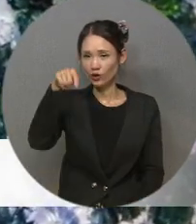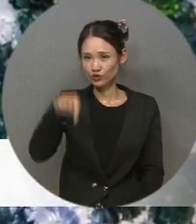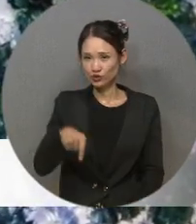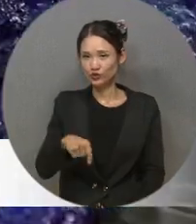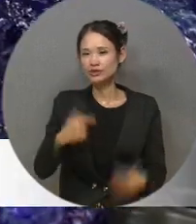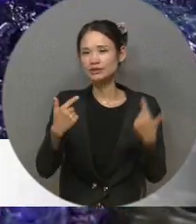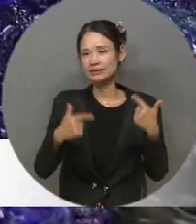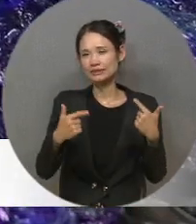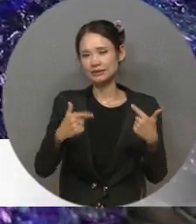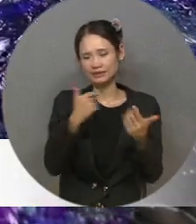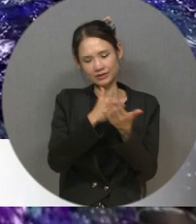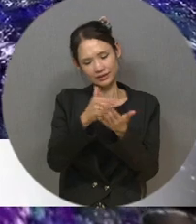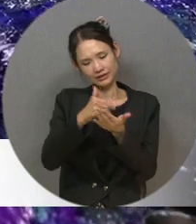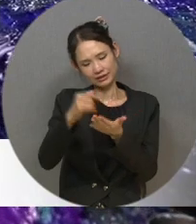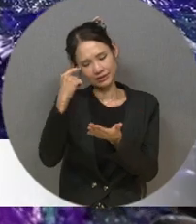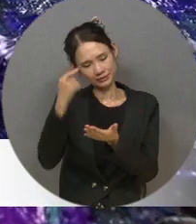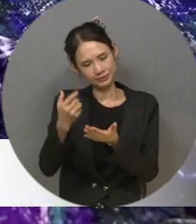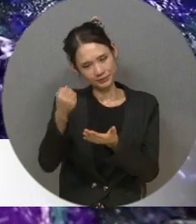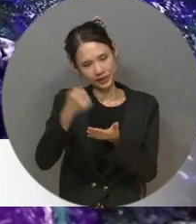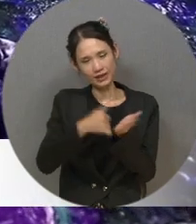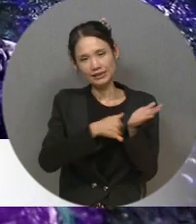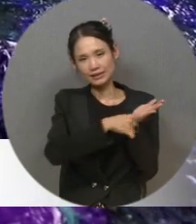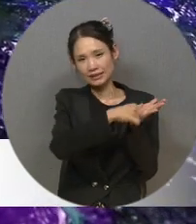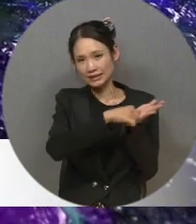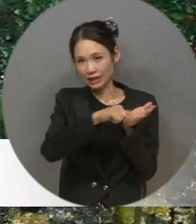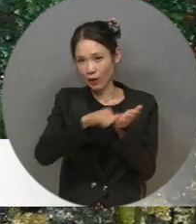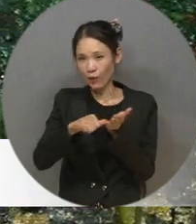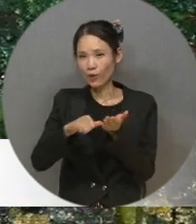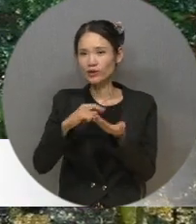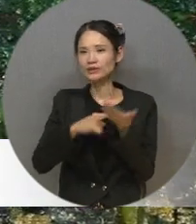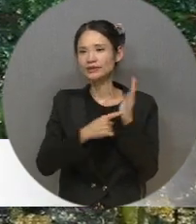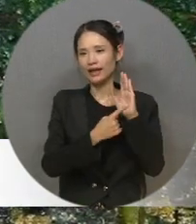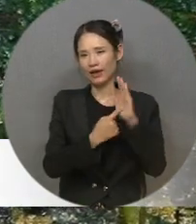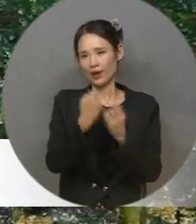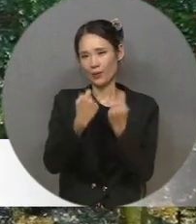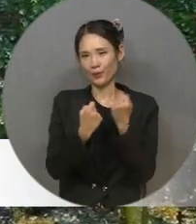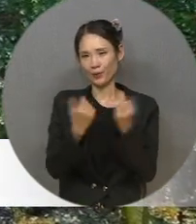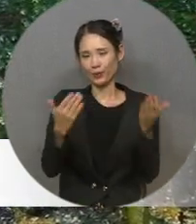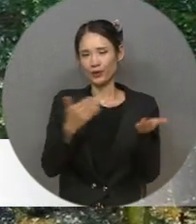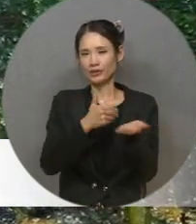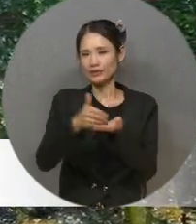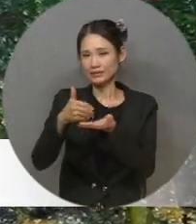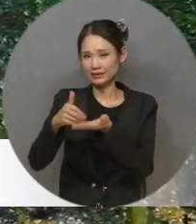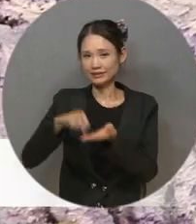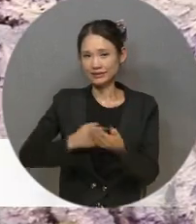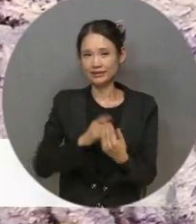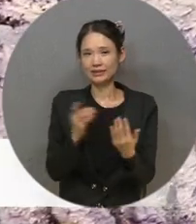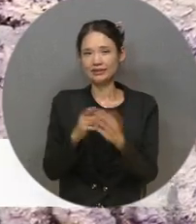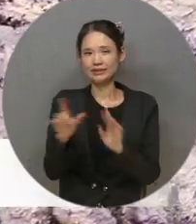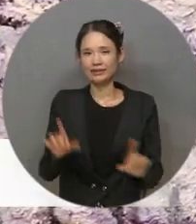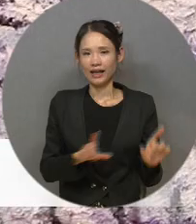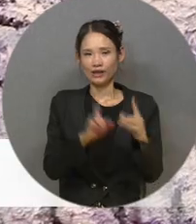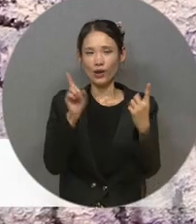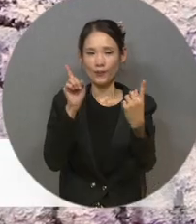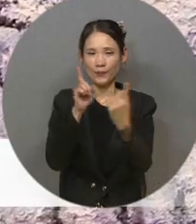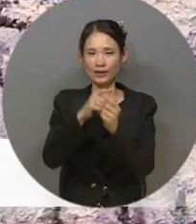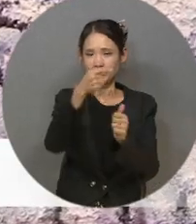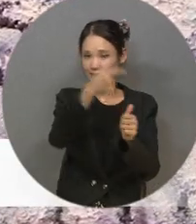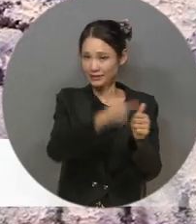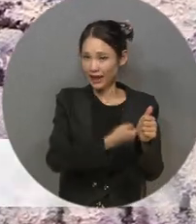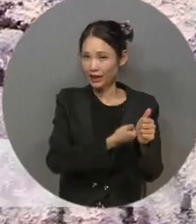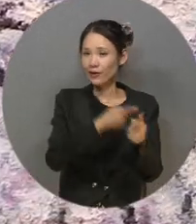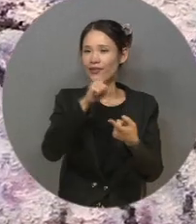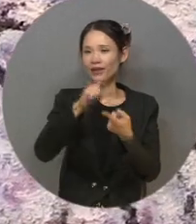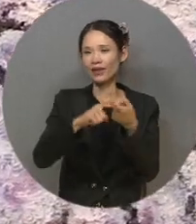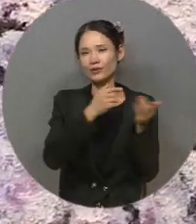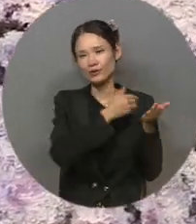삼아왔고 그것을 기록하고 재현한 작가로 현재는 자신의 일상에서 만난 자연을 캔버스에